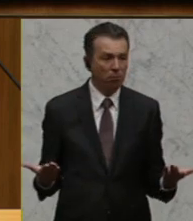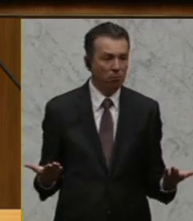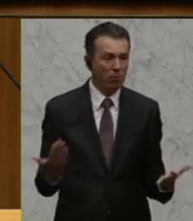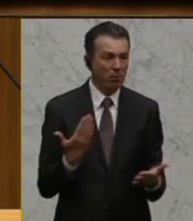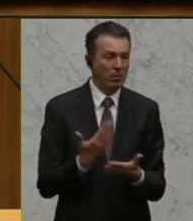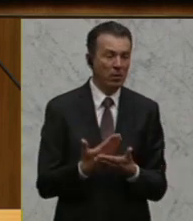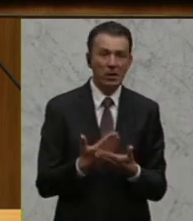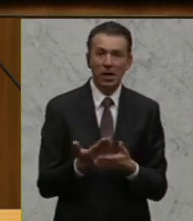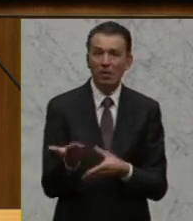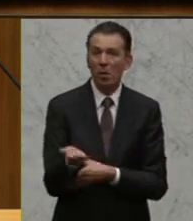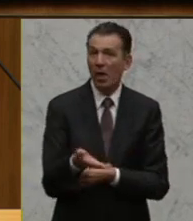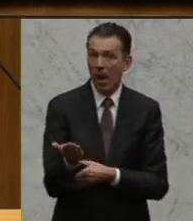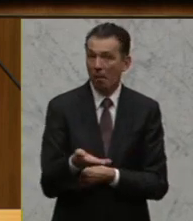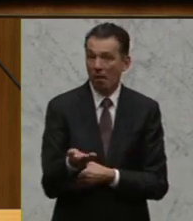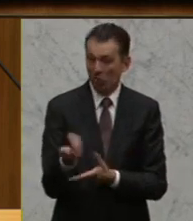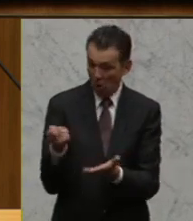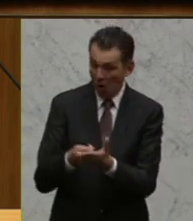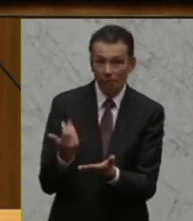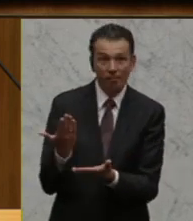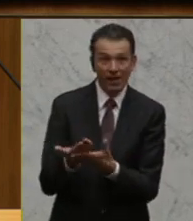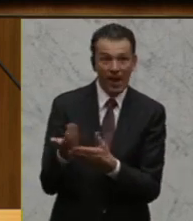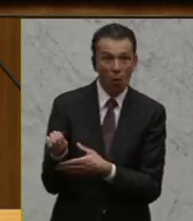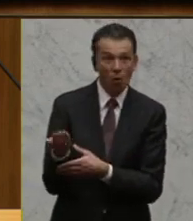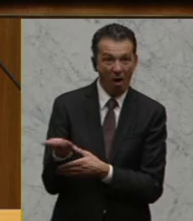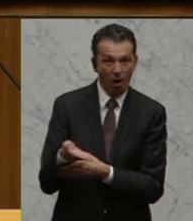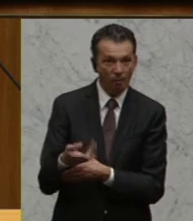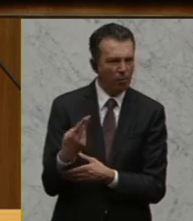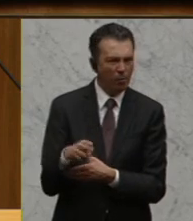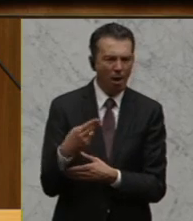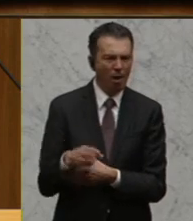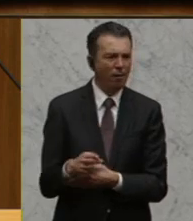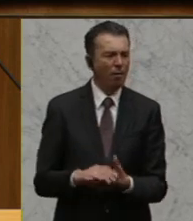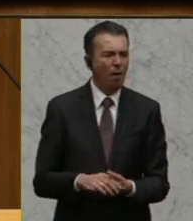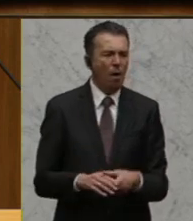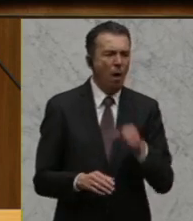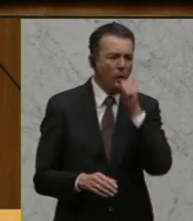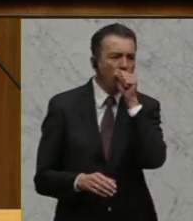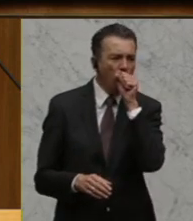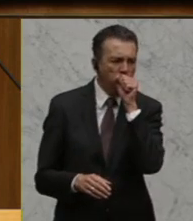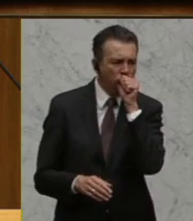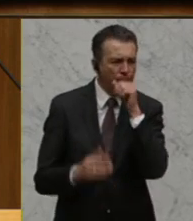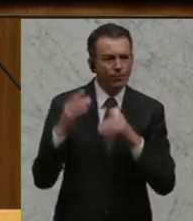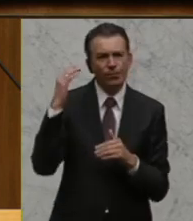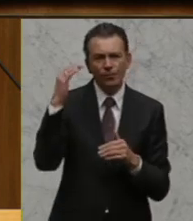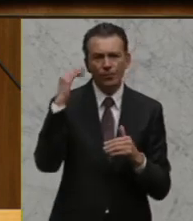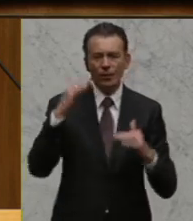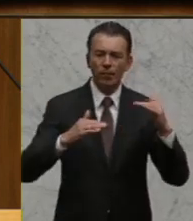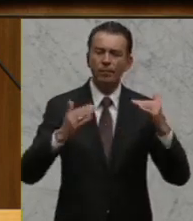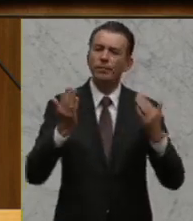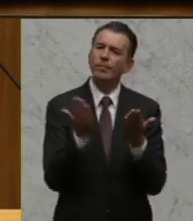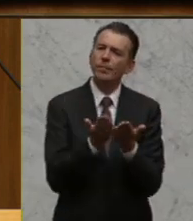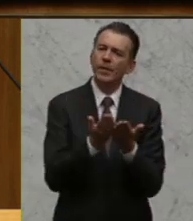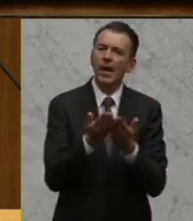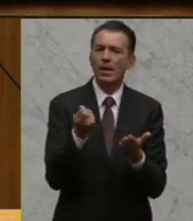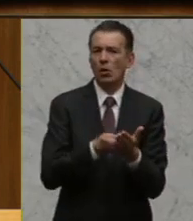werden deshalb nicht ärmer, weil wir sie kaufen oder benutzen. Im Gegenteil, auf Basis der Theorie der komparativen Kosten werden wir in